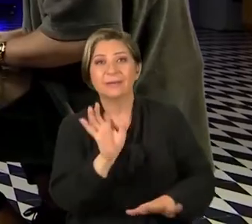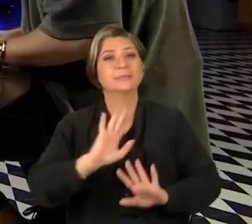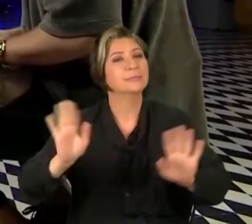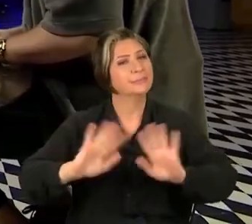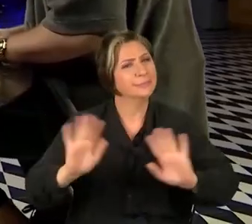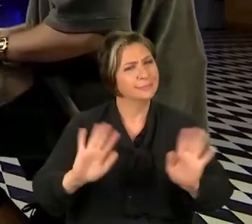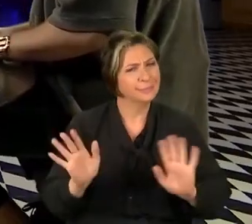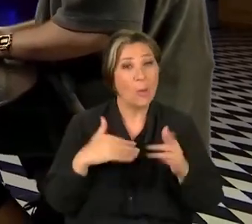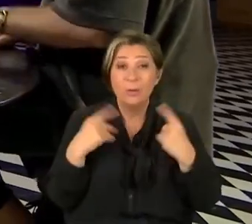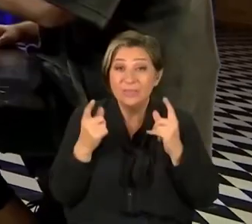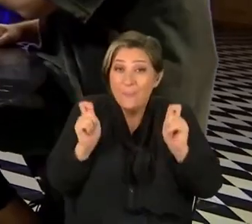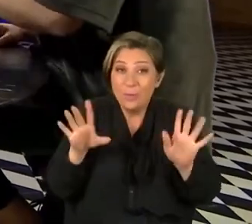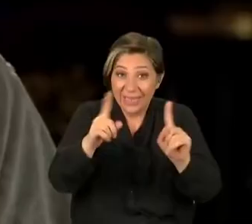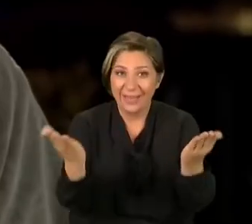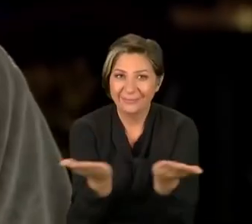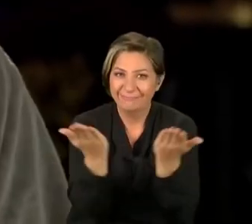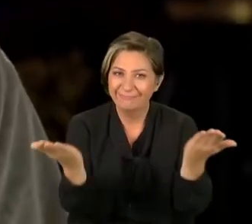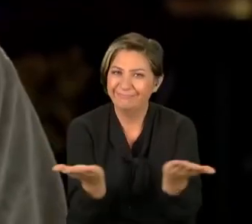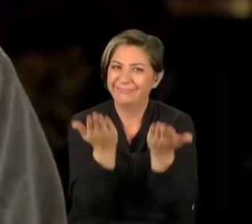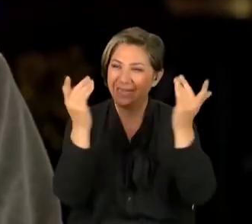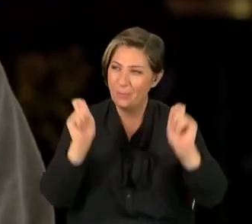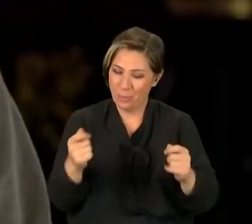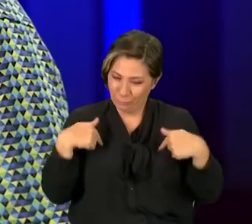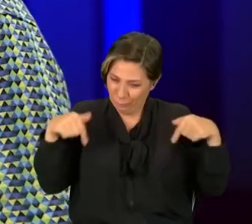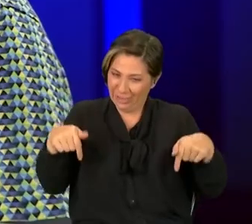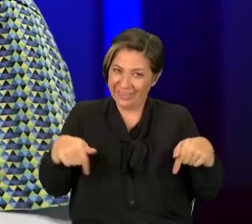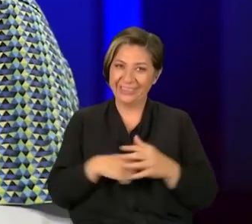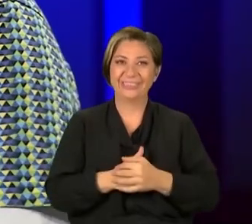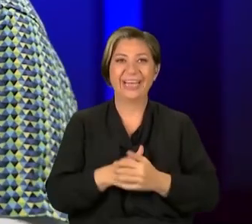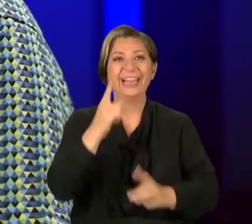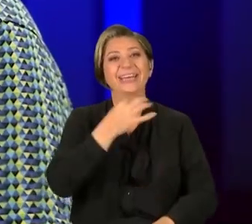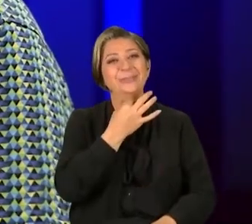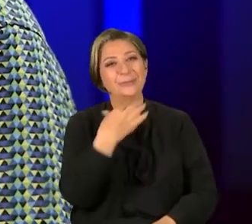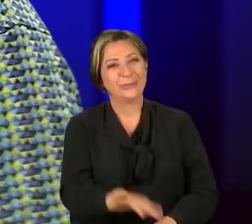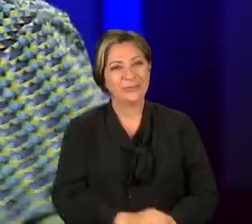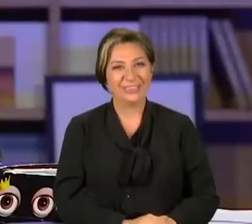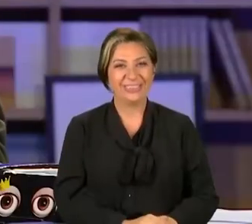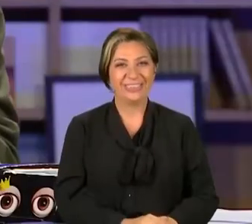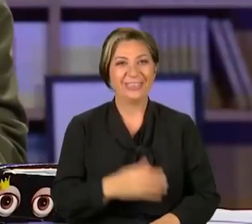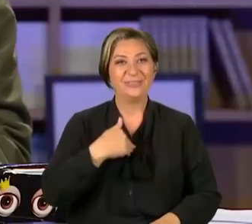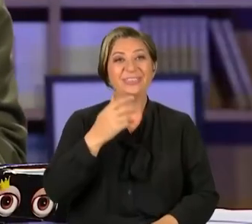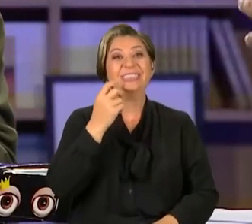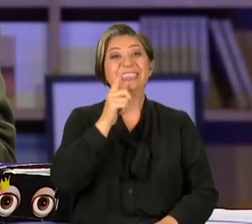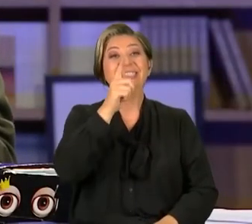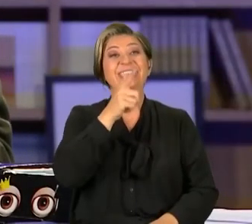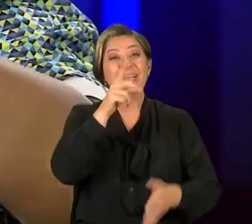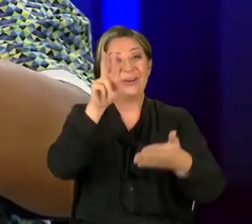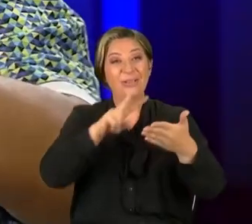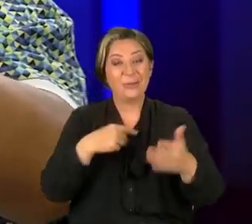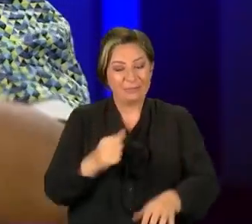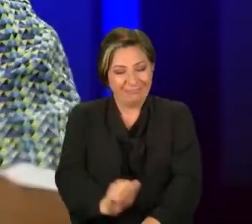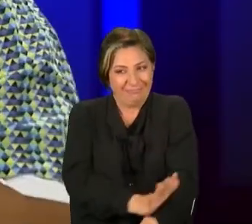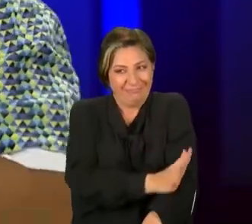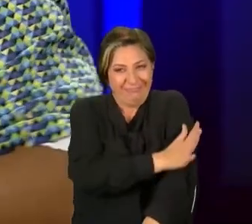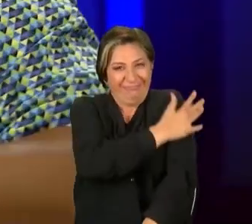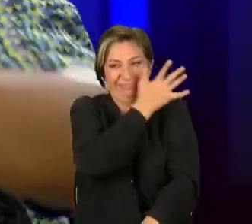buraya öyle bir şey yok öyle bir şey yapmıyorum sizi övdüğüm bir program yapıyorum şu anda Allah razı olsun abi beni şiirimi Okuduğunuz yer kalsın ben çok büyük